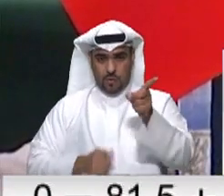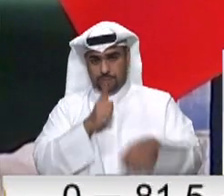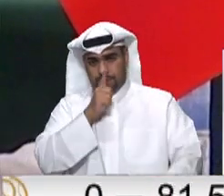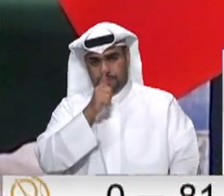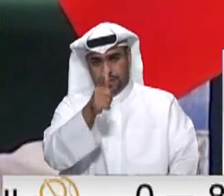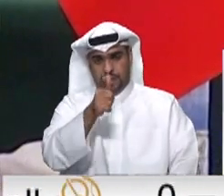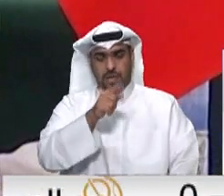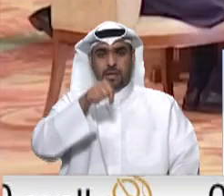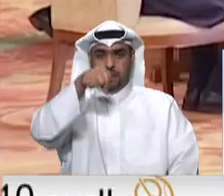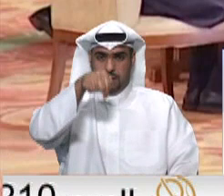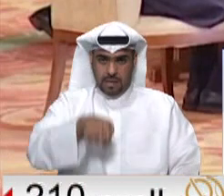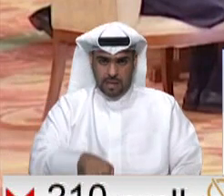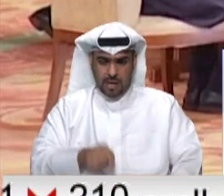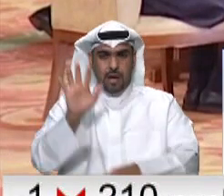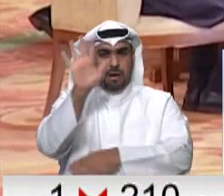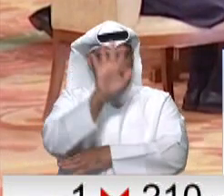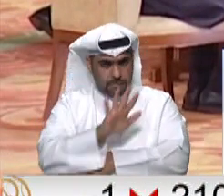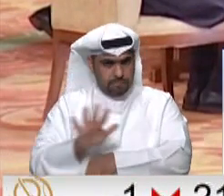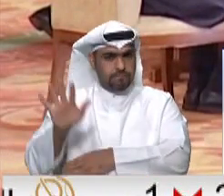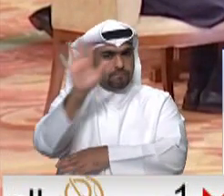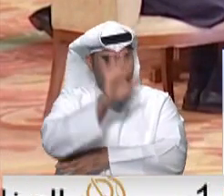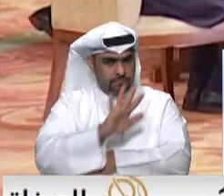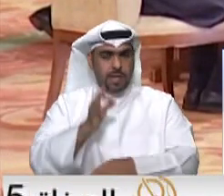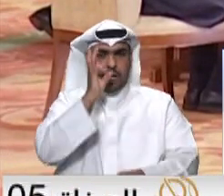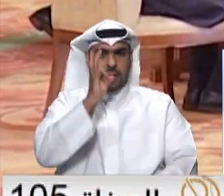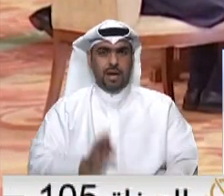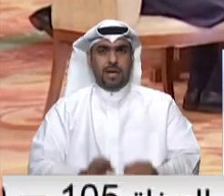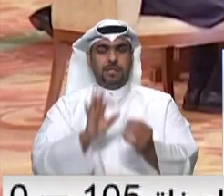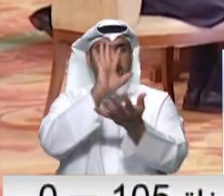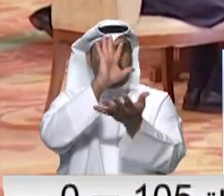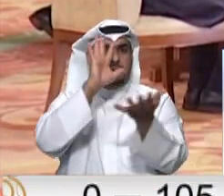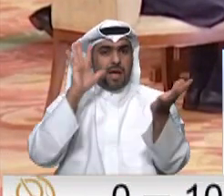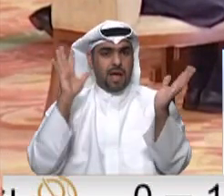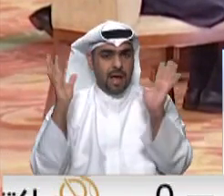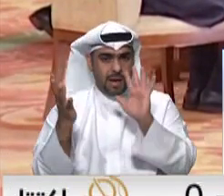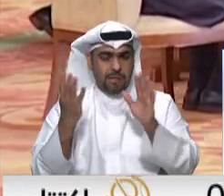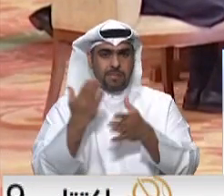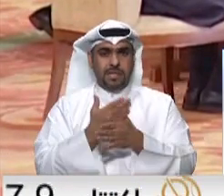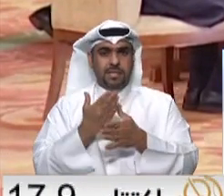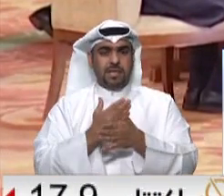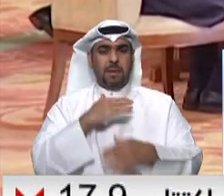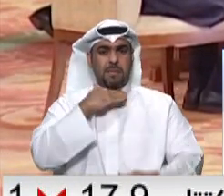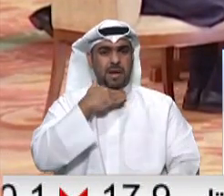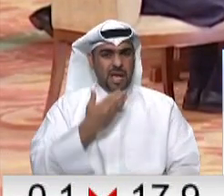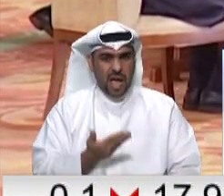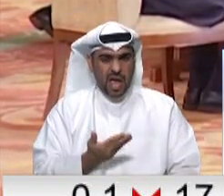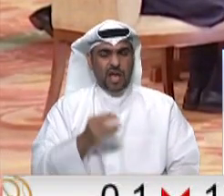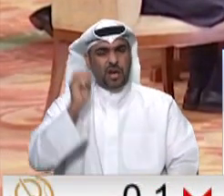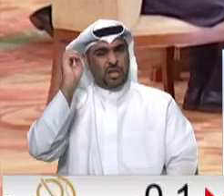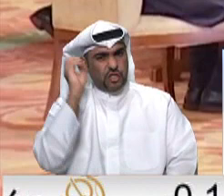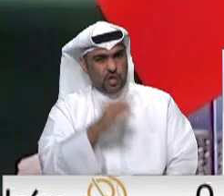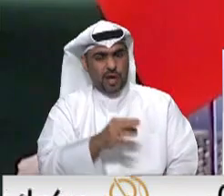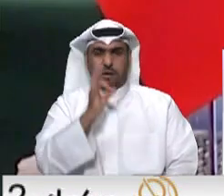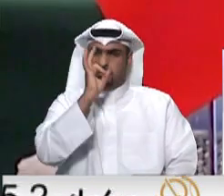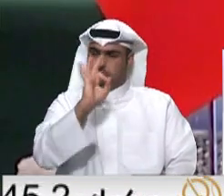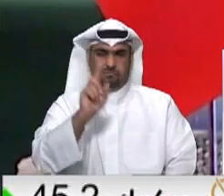كل البلدان في جميع أنحاء العالم ويعيد النظر في مبدأ الخير والشر والمبادئ الأساسية